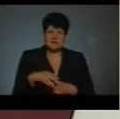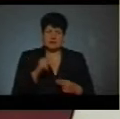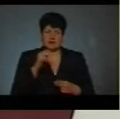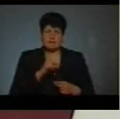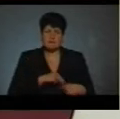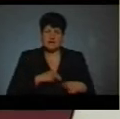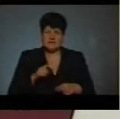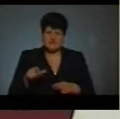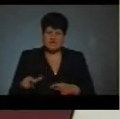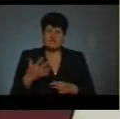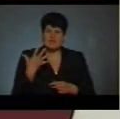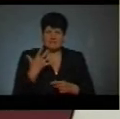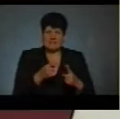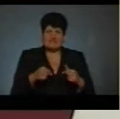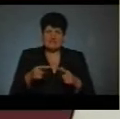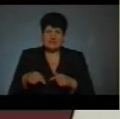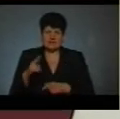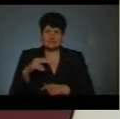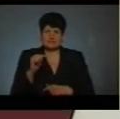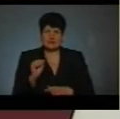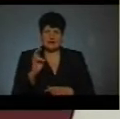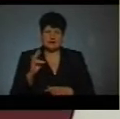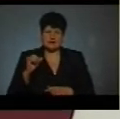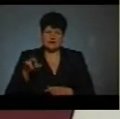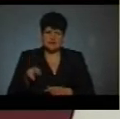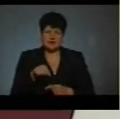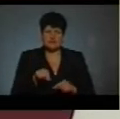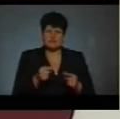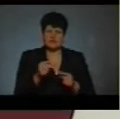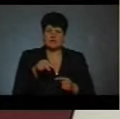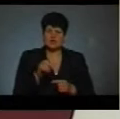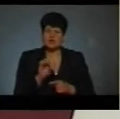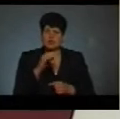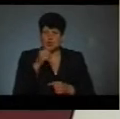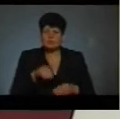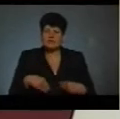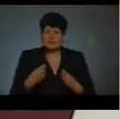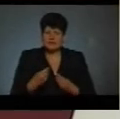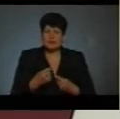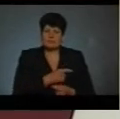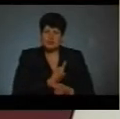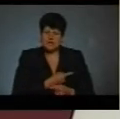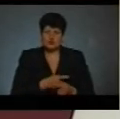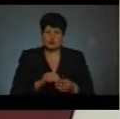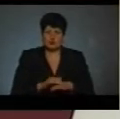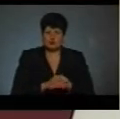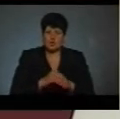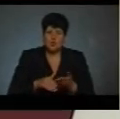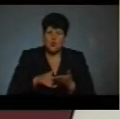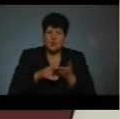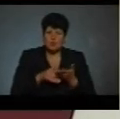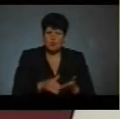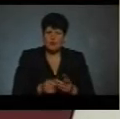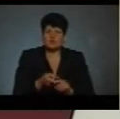5 відділень у Данії. Її заснували в 2014 році, щоб надавати медичну та гуманітарну допомогу у зв'язку з війною на сході